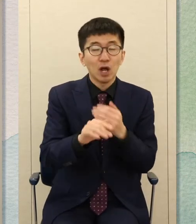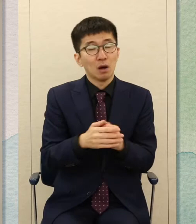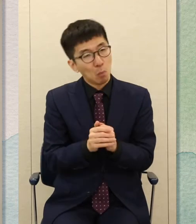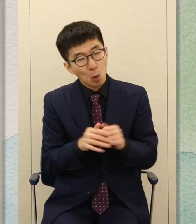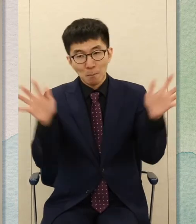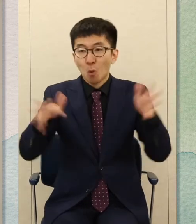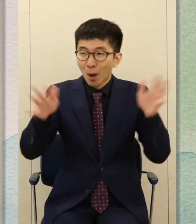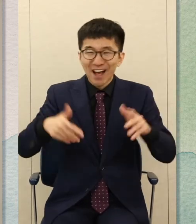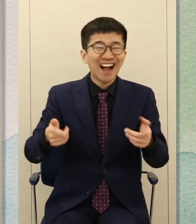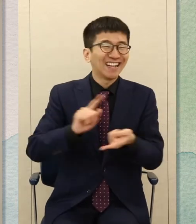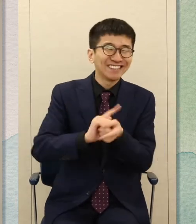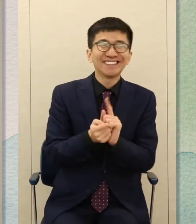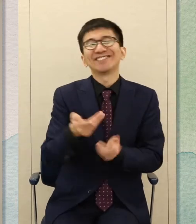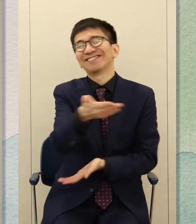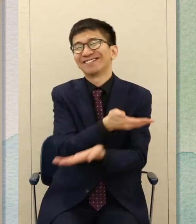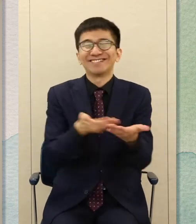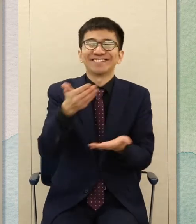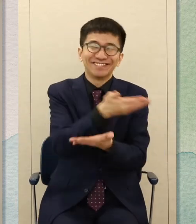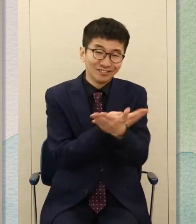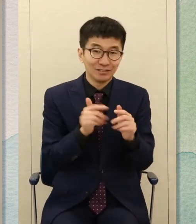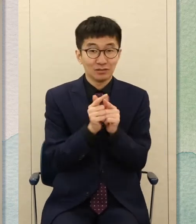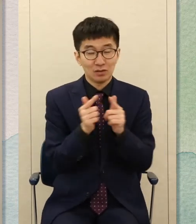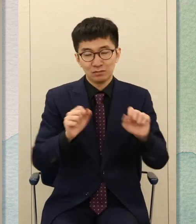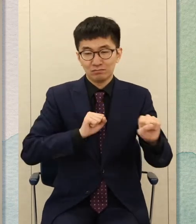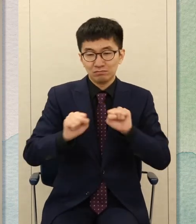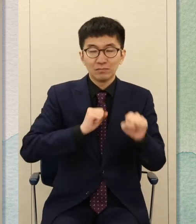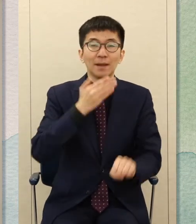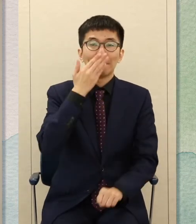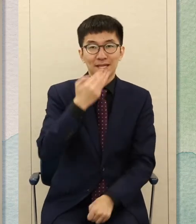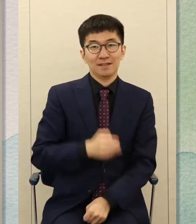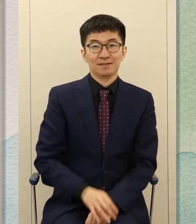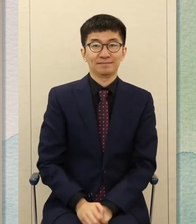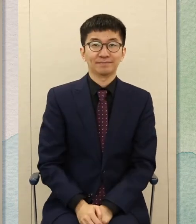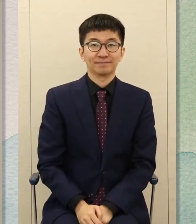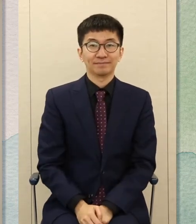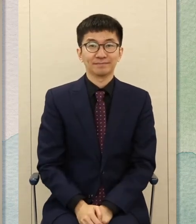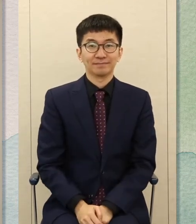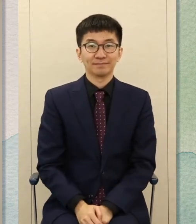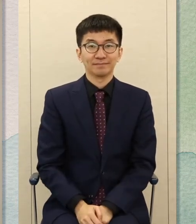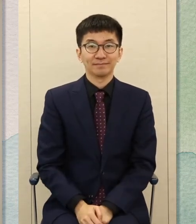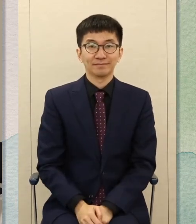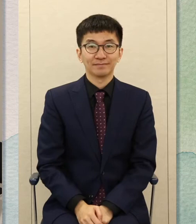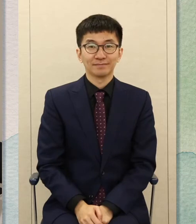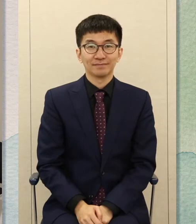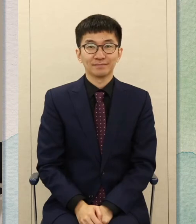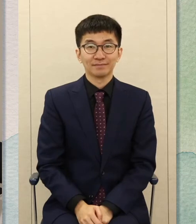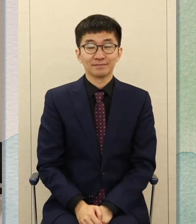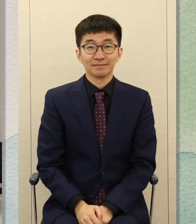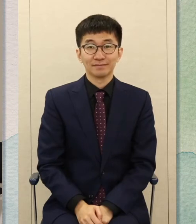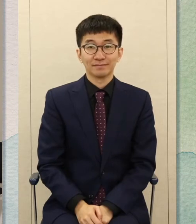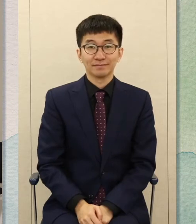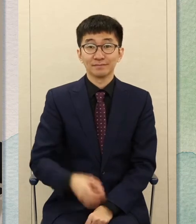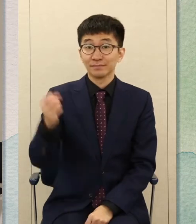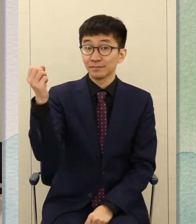하고요. 예, 그런 식의 활동들을 계속 해나가게 되는 거죠. 그리고 이제 어떤 큰 이슈 같은